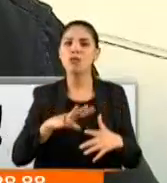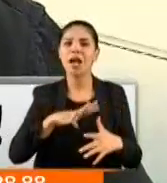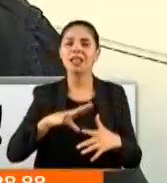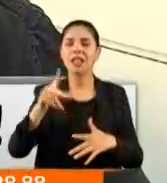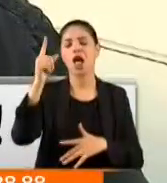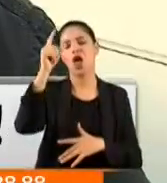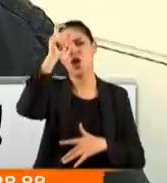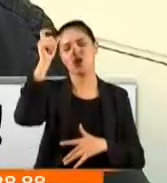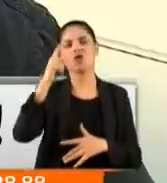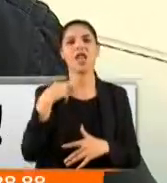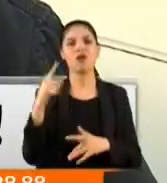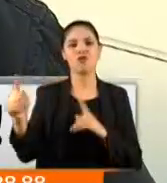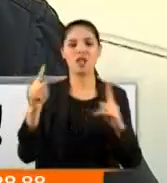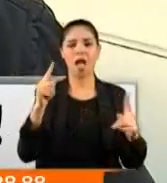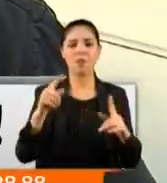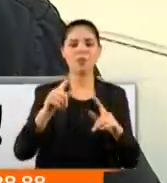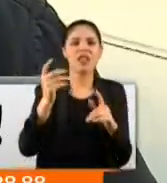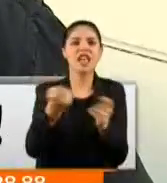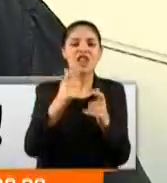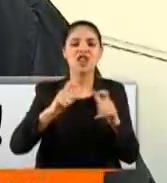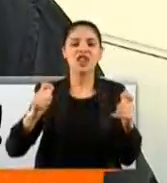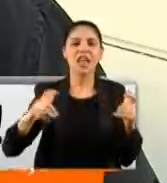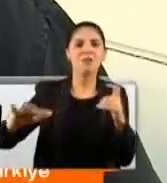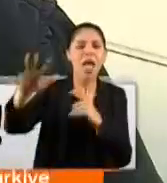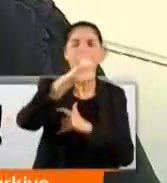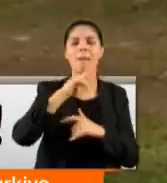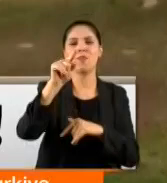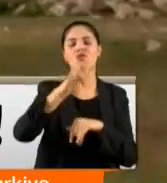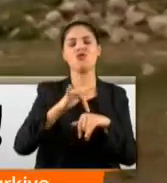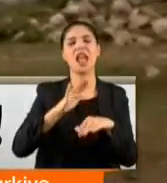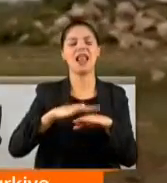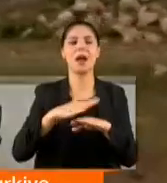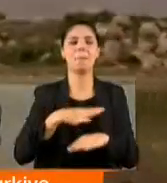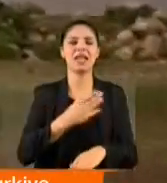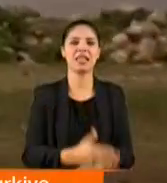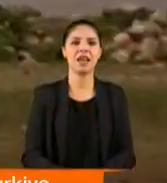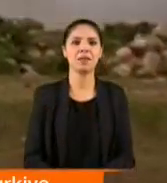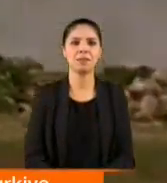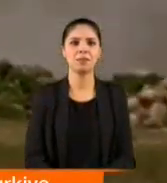Rusya arasındaki işbirliğinin gelişmesinin hoşlanmayan herkes bu işi yapmak ister.